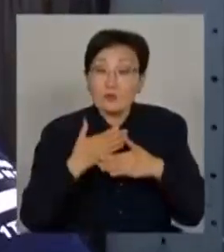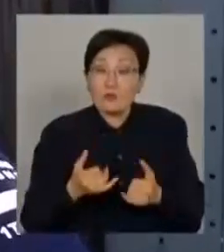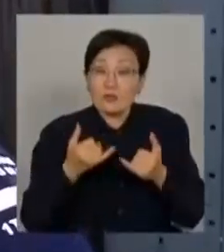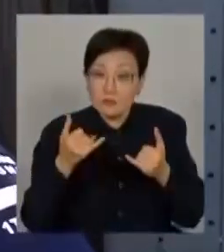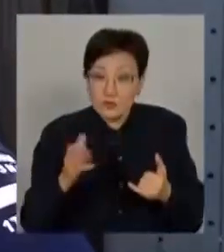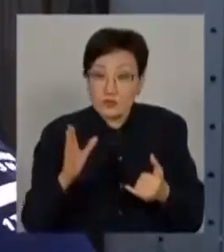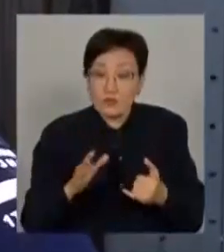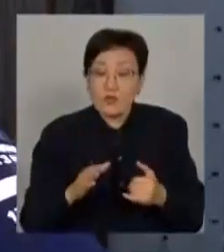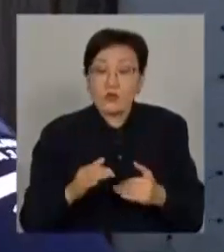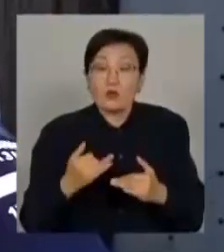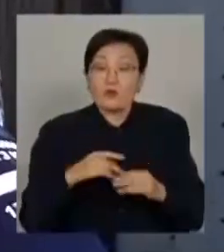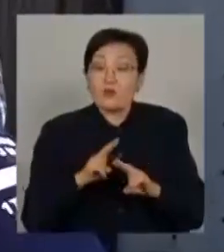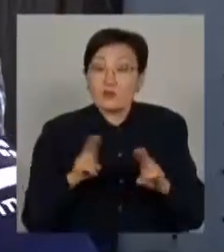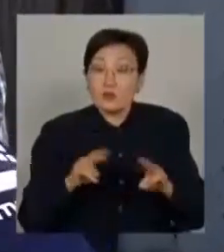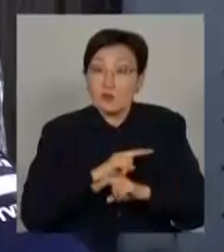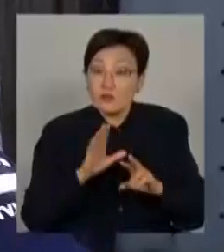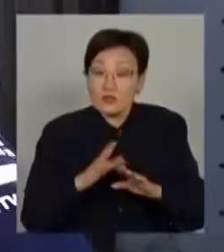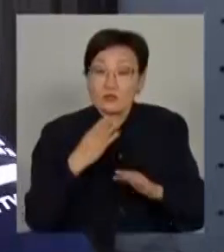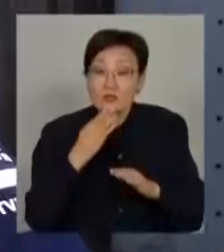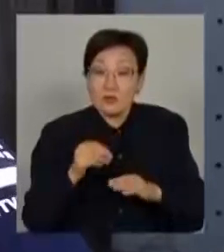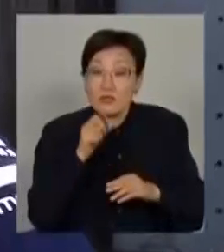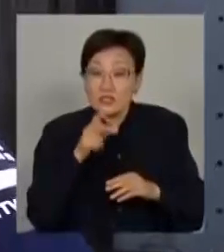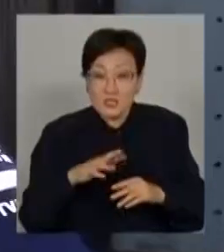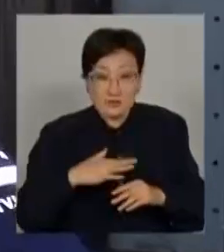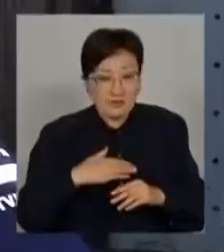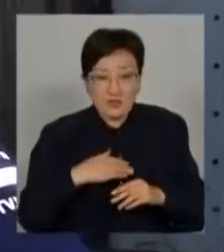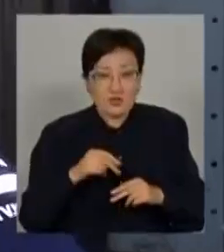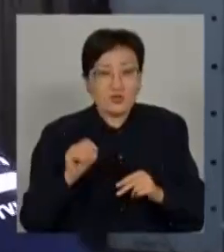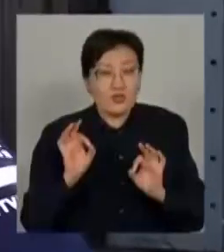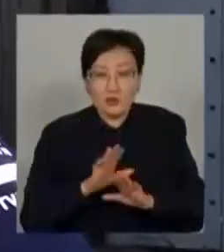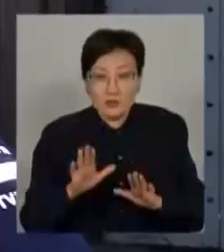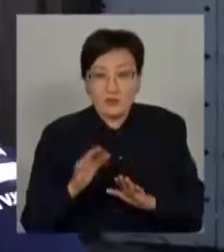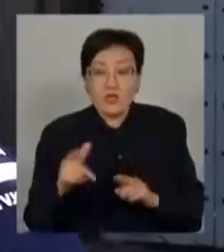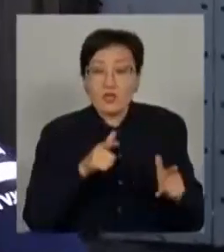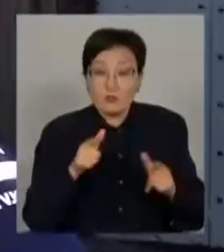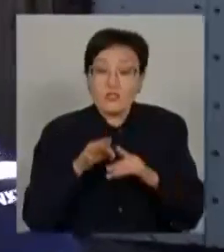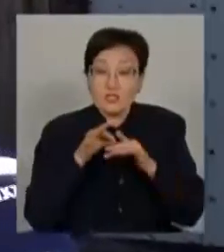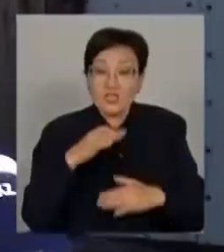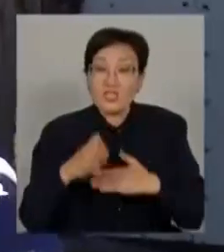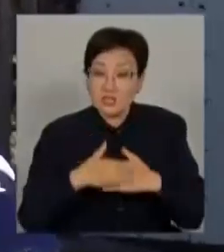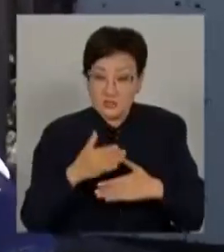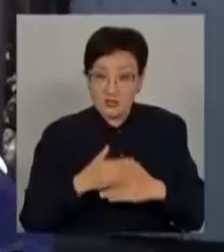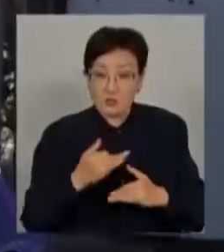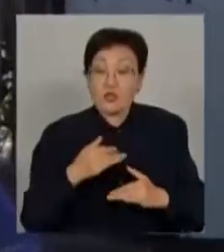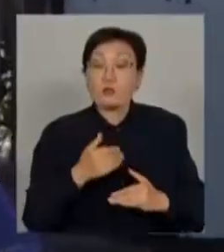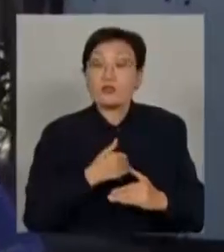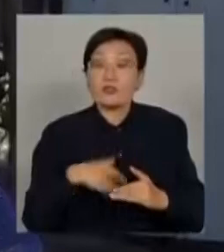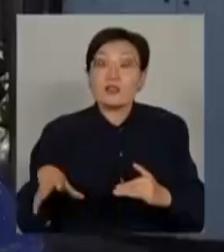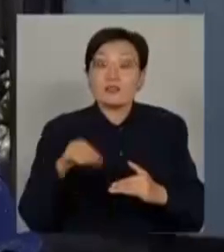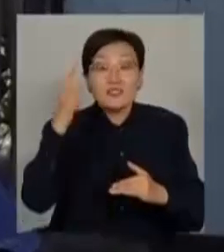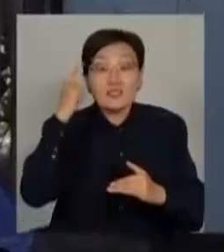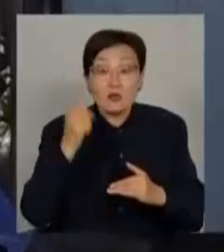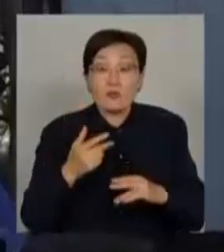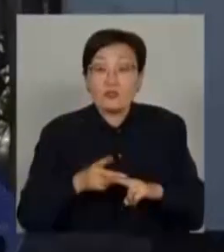посильную помощь. Слава Богу, что никто не погиб. Своего племянника я не оправдываю. Он готов понести наказание. Но я хочу, чтобы все